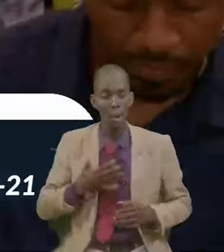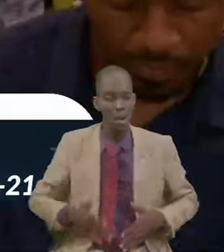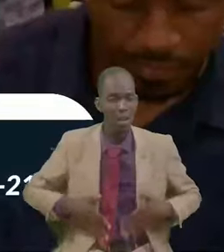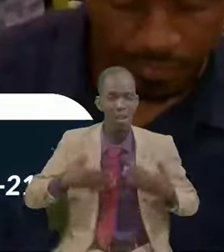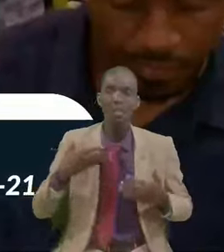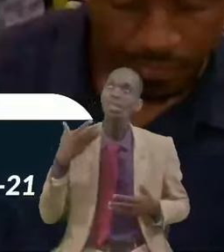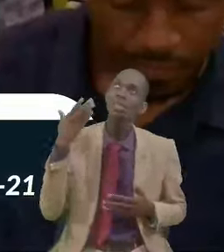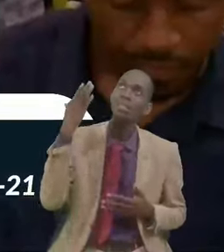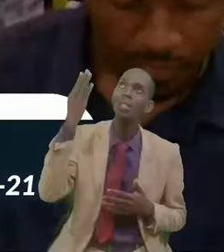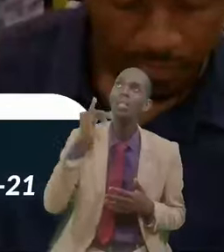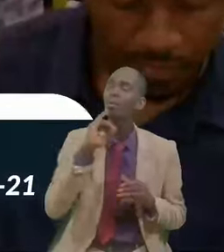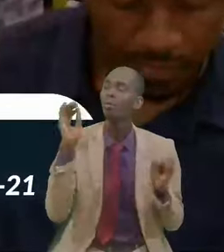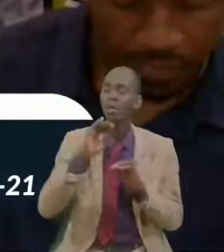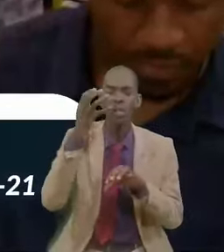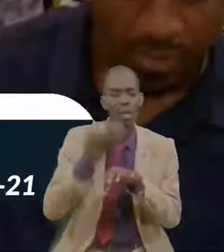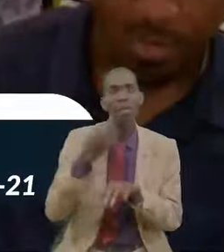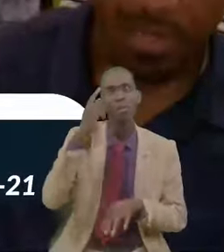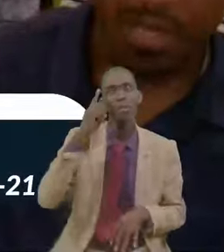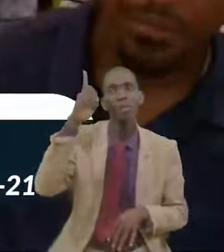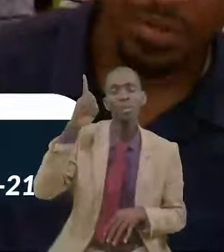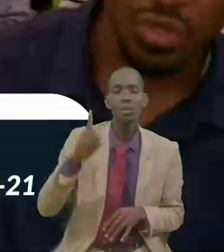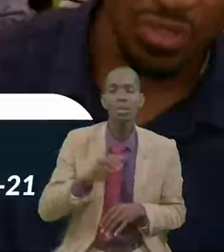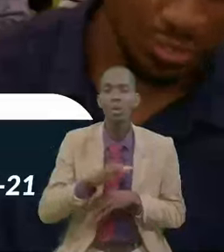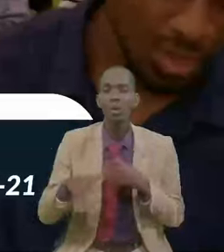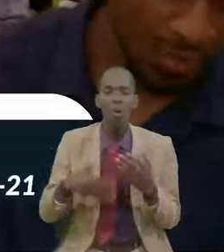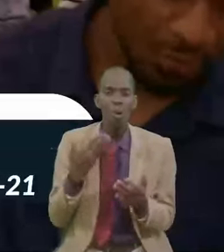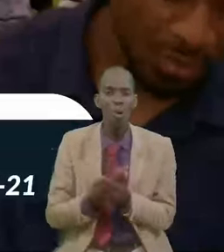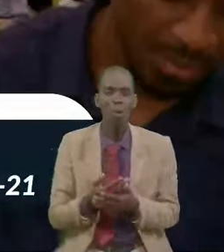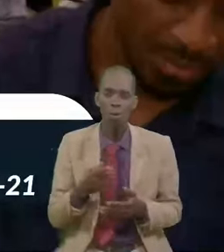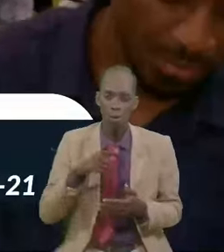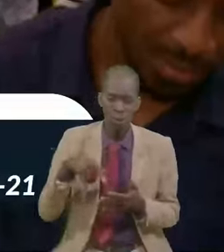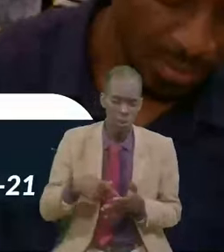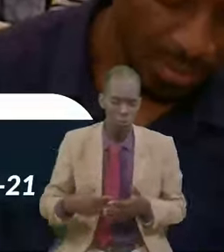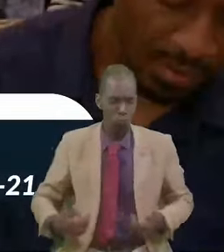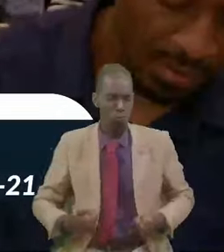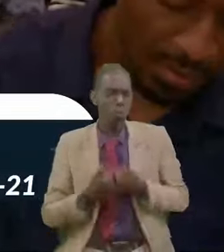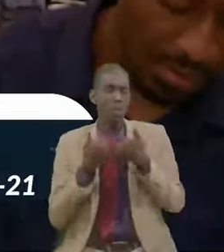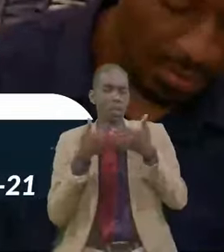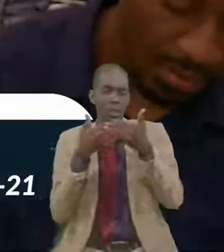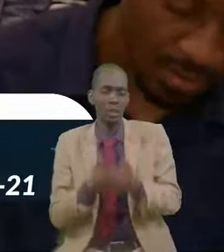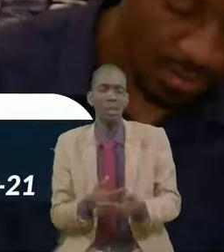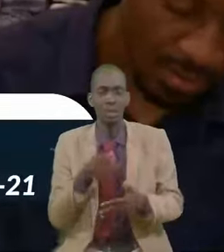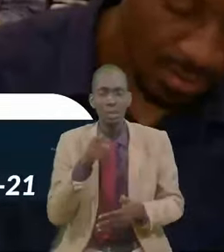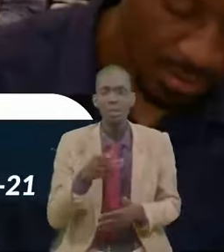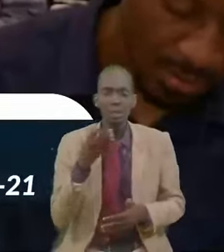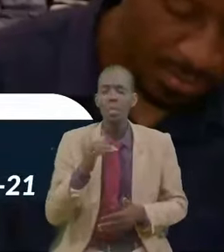rien qui soit étonnant de ta part. Tous ces défis autour de vous, il n'y a rien qui soit